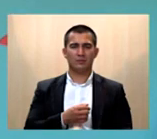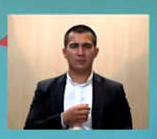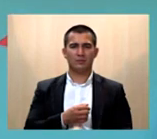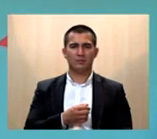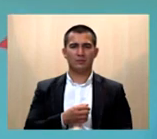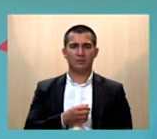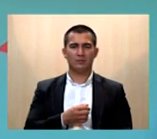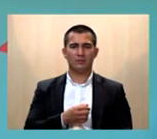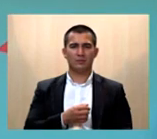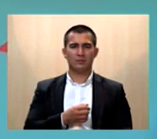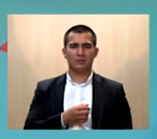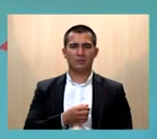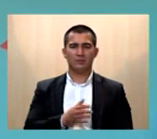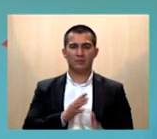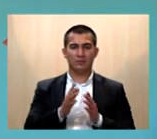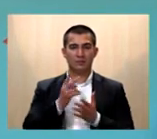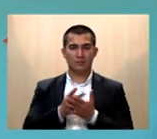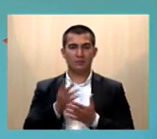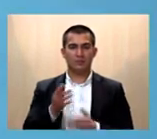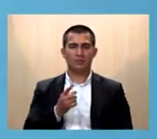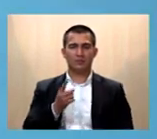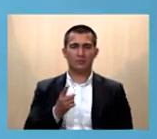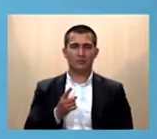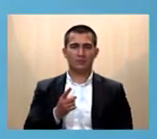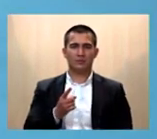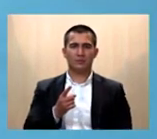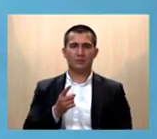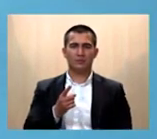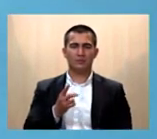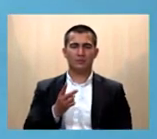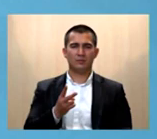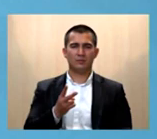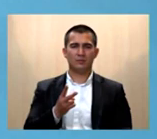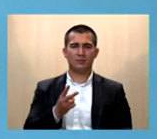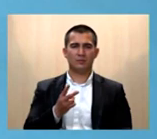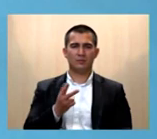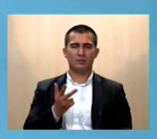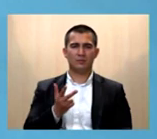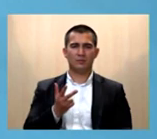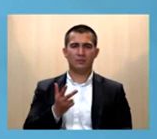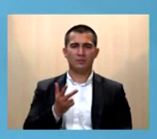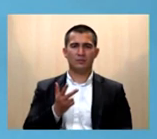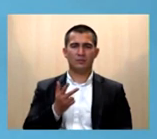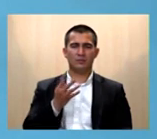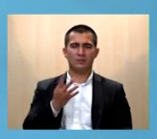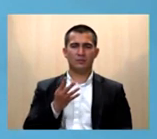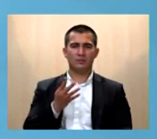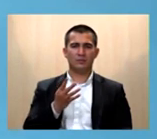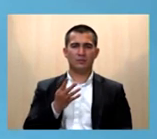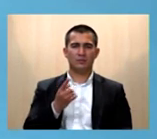dastlabki holat. Demak, o'quvchilar boshladik. 1 2 3